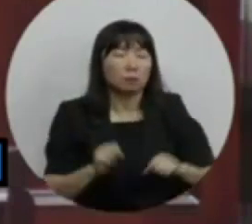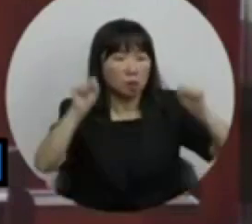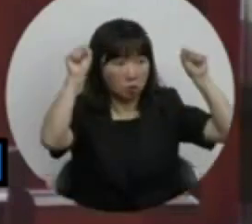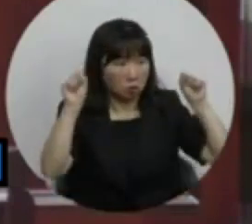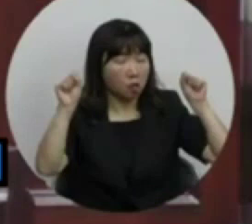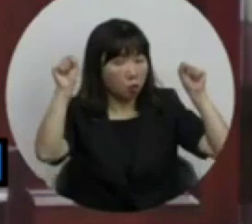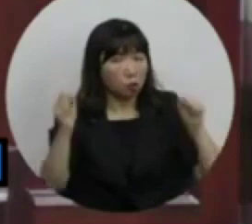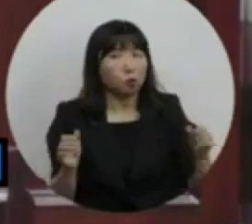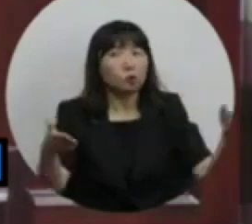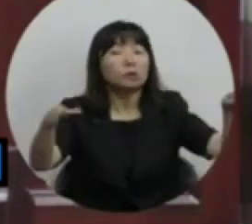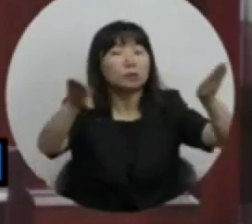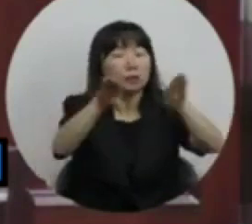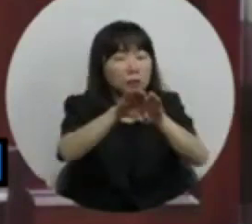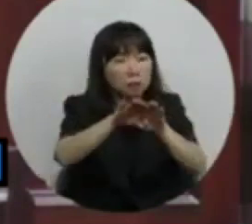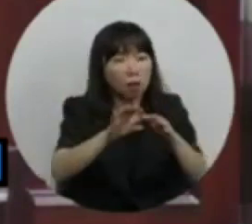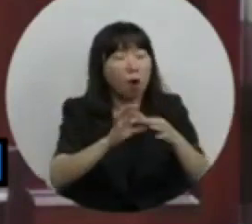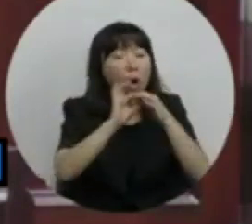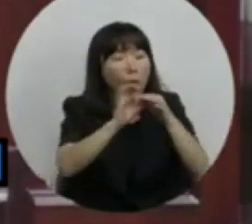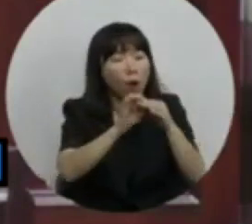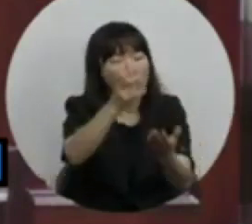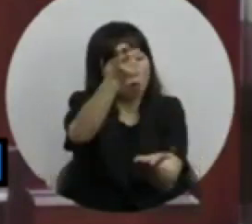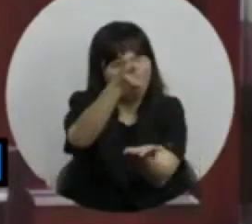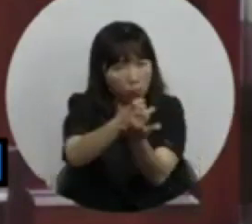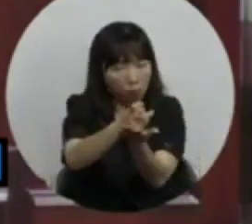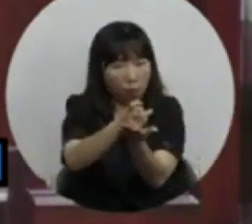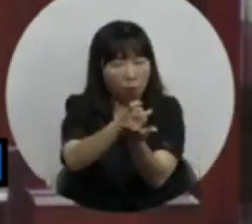체육시설 관련 법에